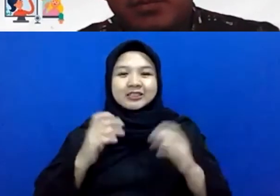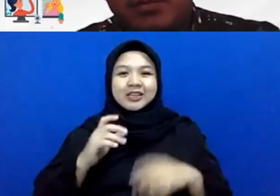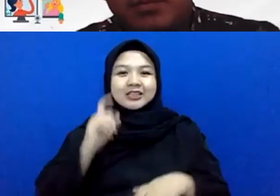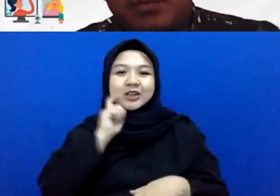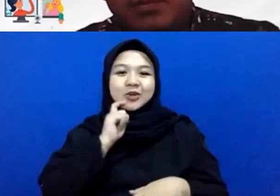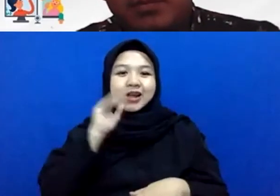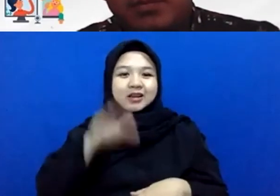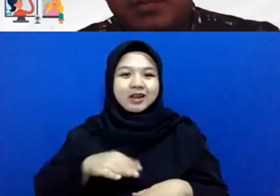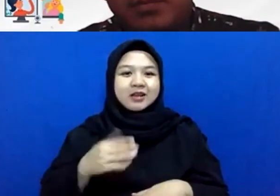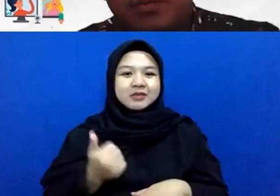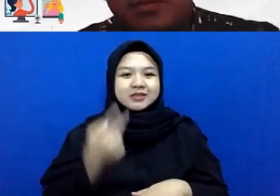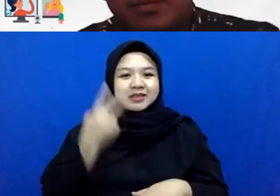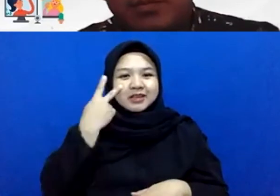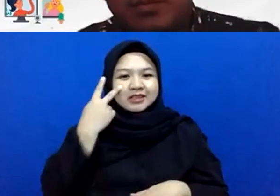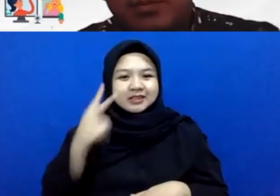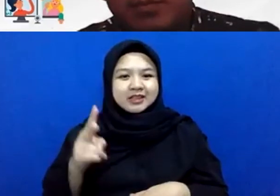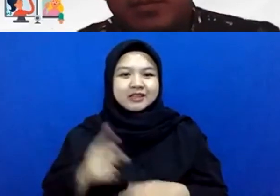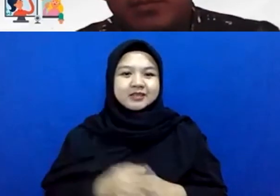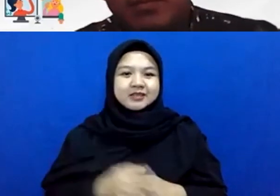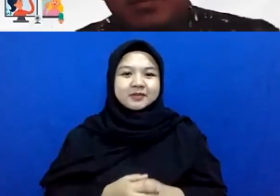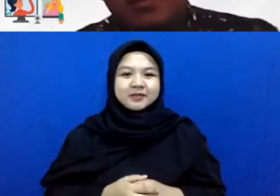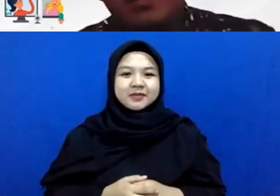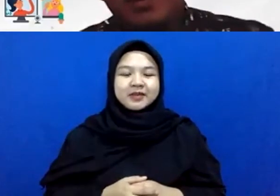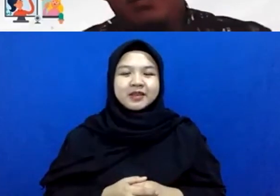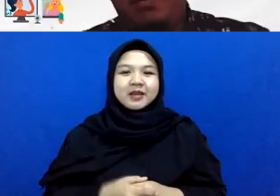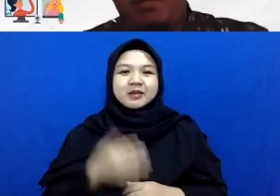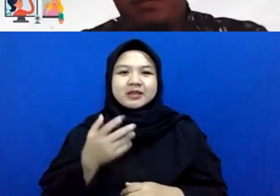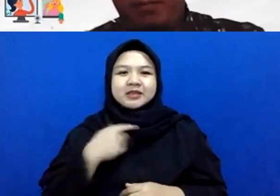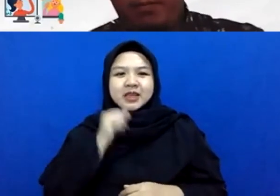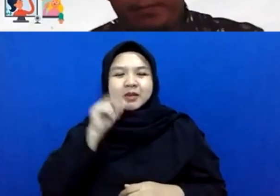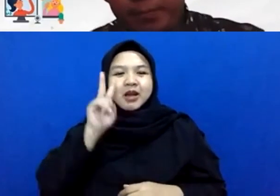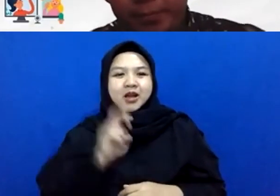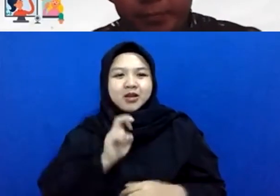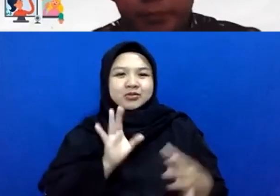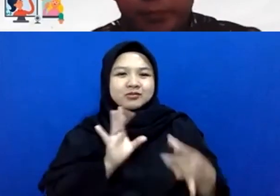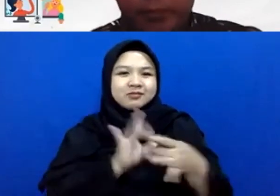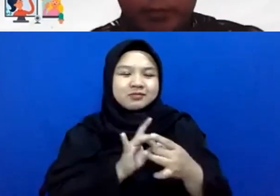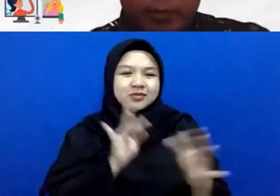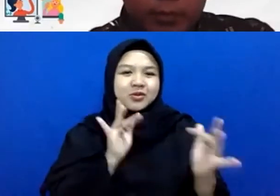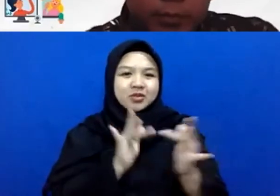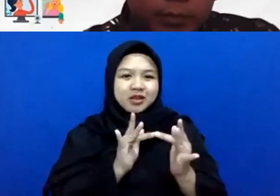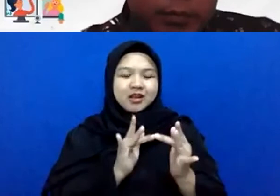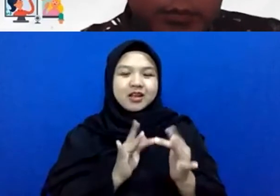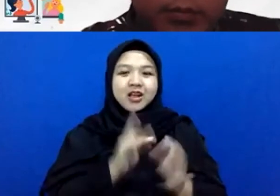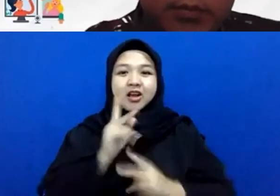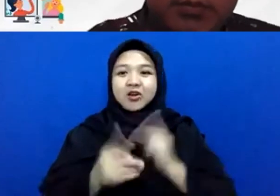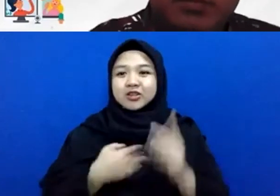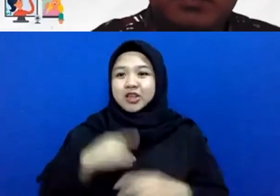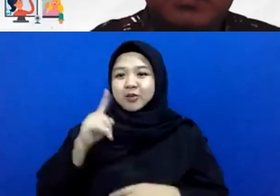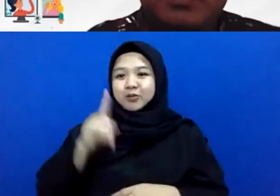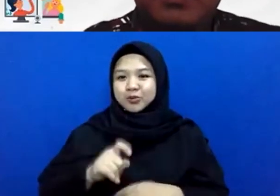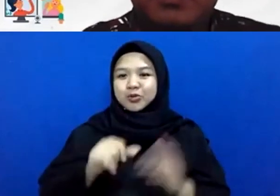bisa memetakan siapa yang saya harus hubungi, siapa yang harus saya kontak. Kemudian kalau saya butuh bantuan